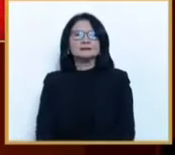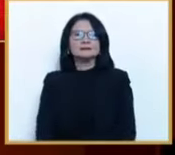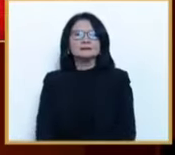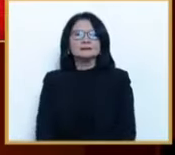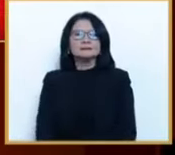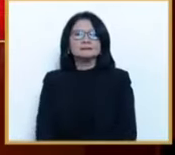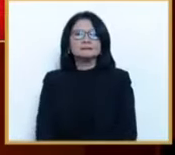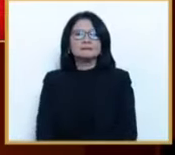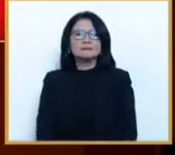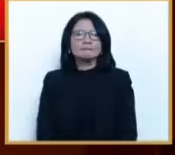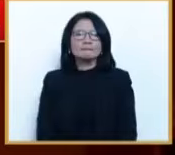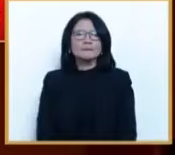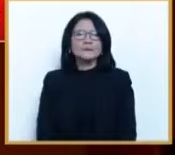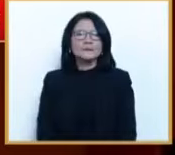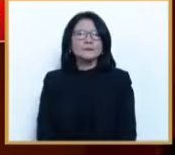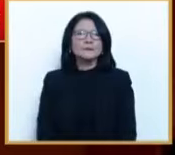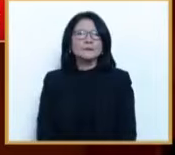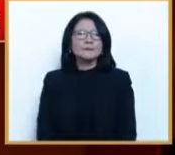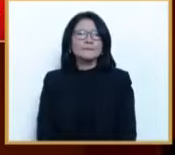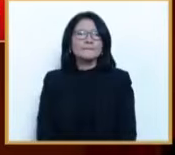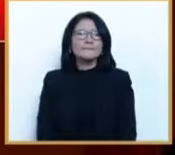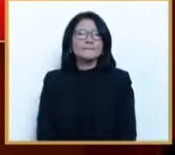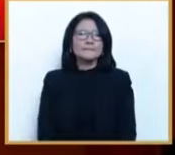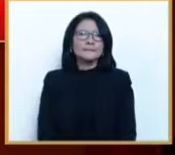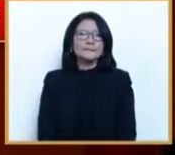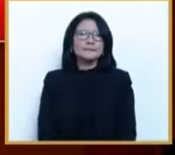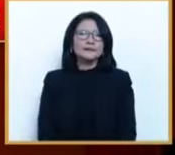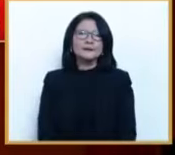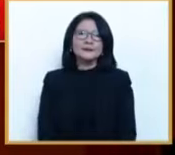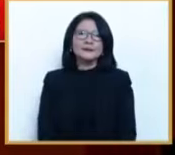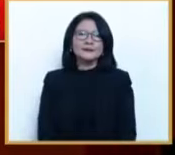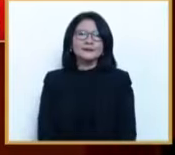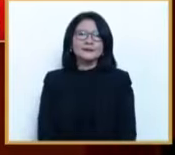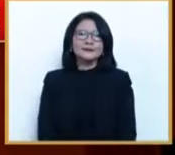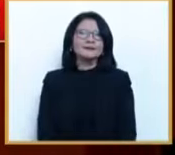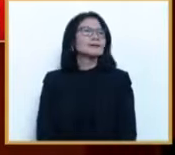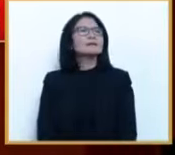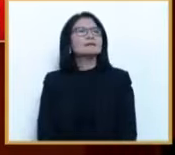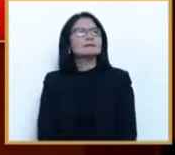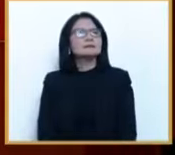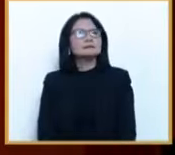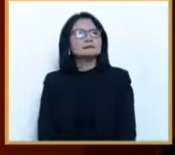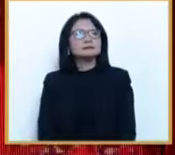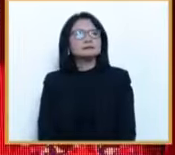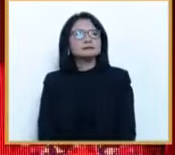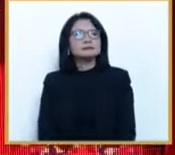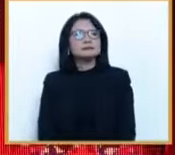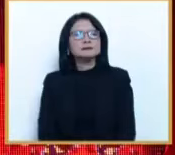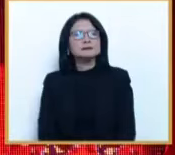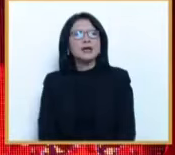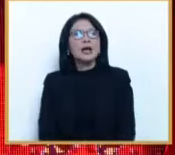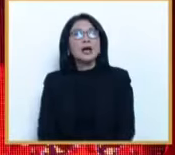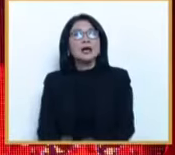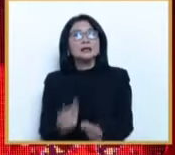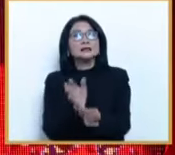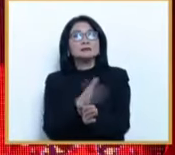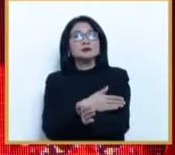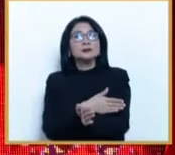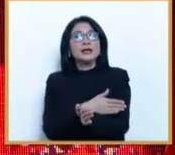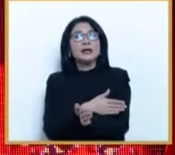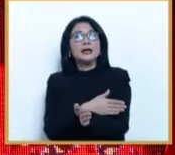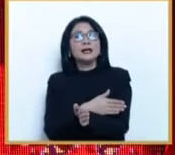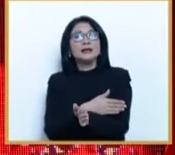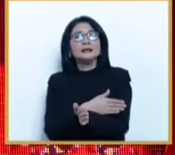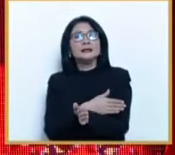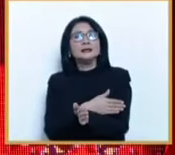silakan waktunya masih ada ada yang ingin ditambahkan Bapak cukup baik Terima kasih sebelum saya memberikan kesempatan sekali